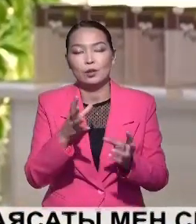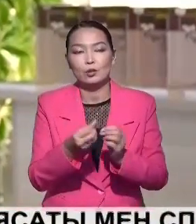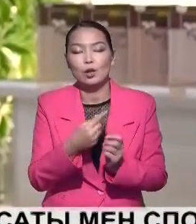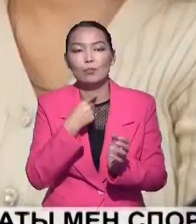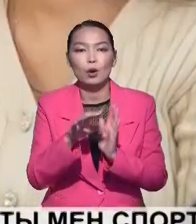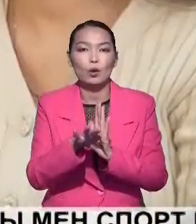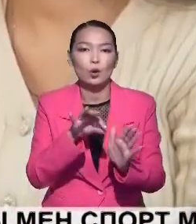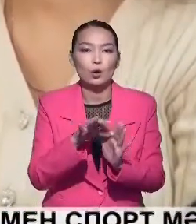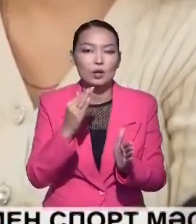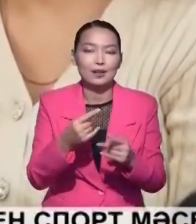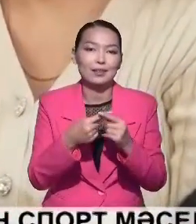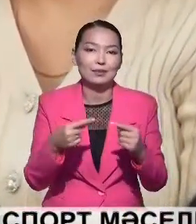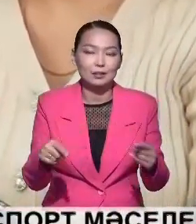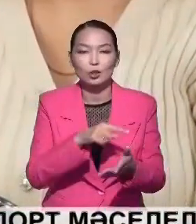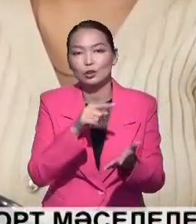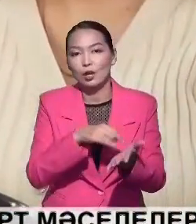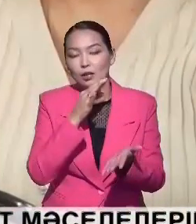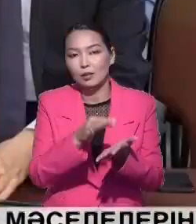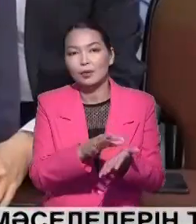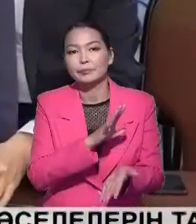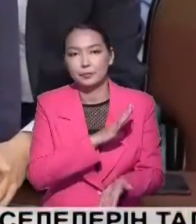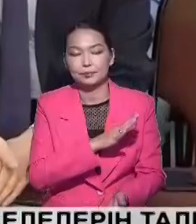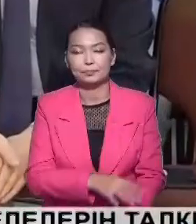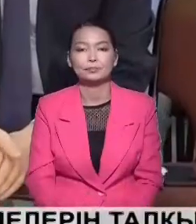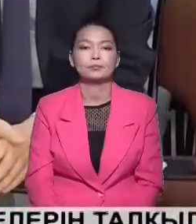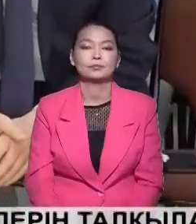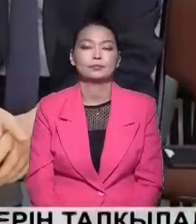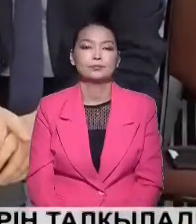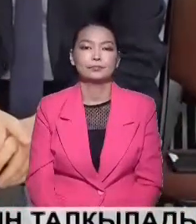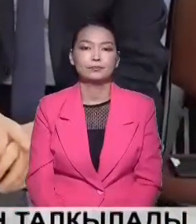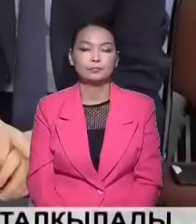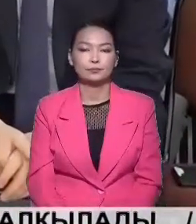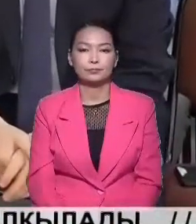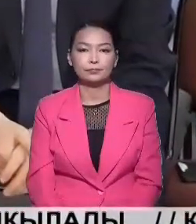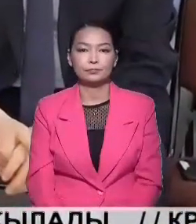референдумға қатысты өзге де сұрақтарға жауап берілді. Базаргүл Надырқызы, Нұрбол Мұғалім, Астана Таймс, Атырау.